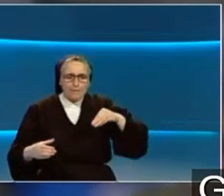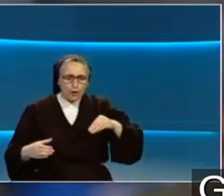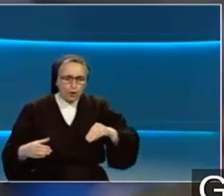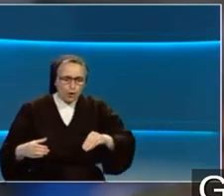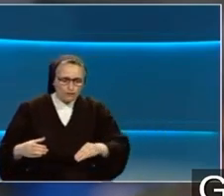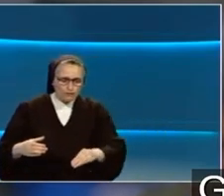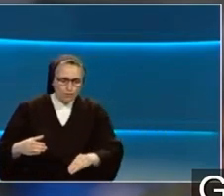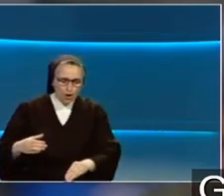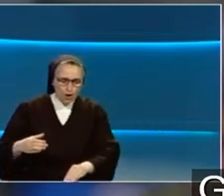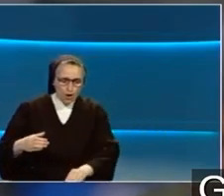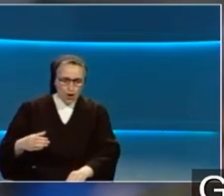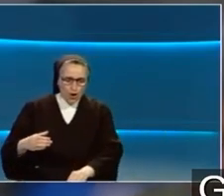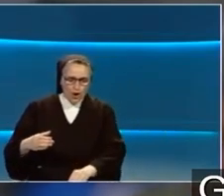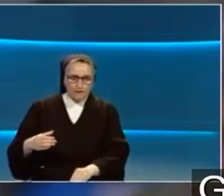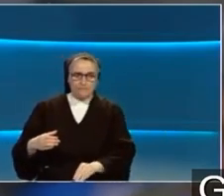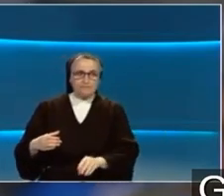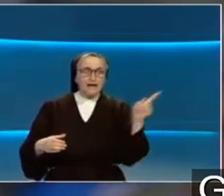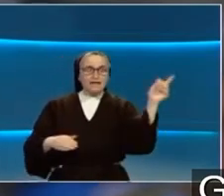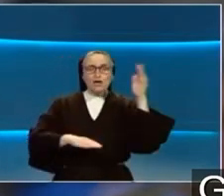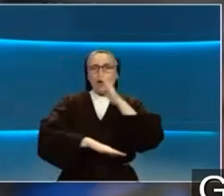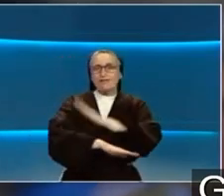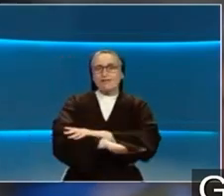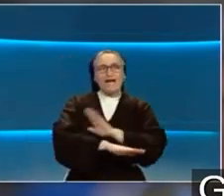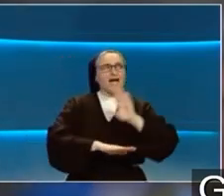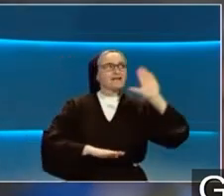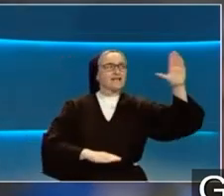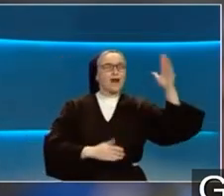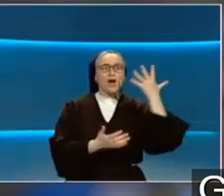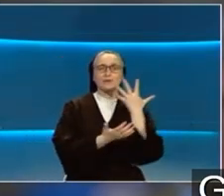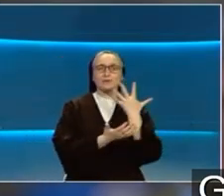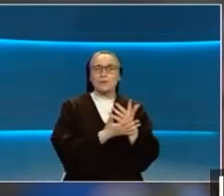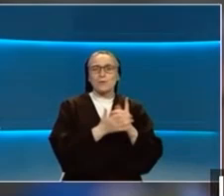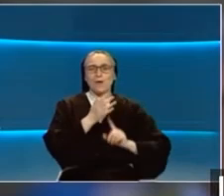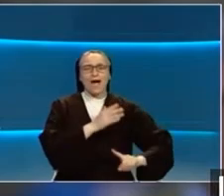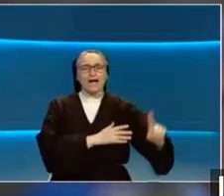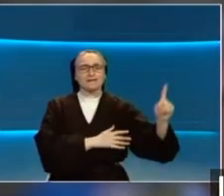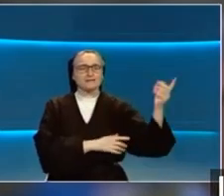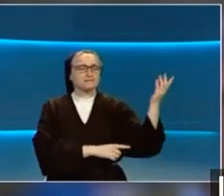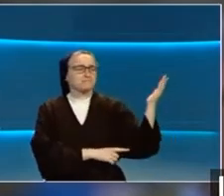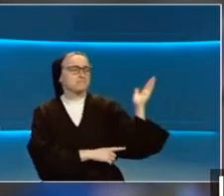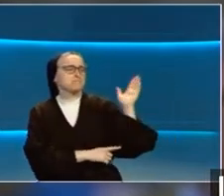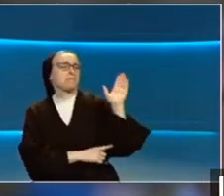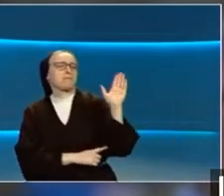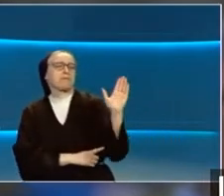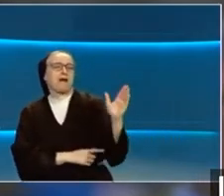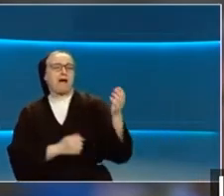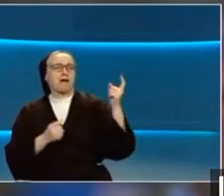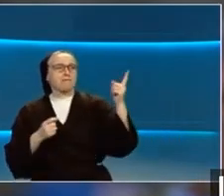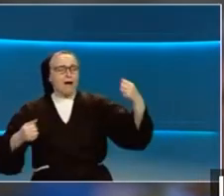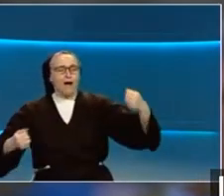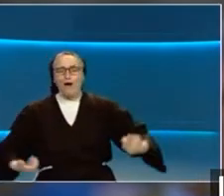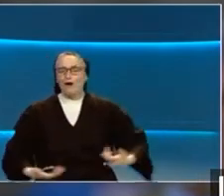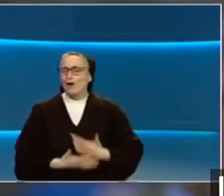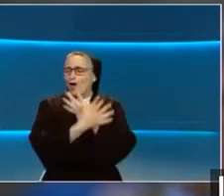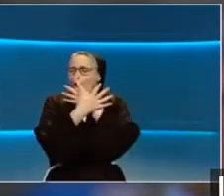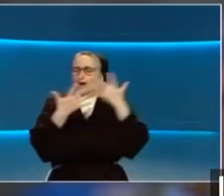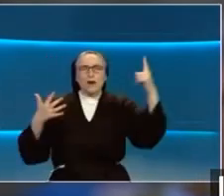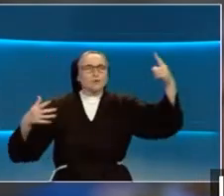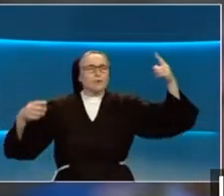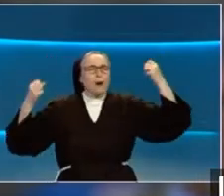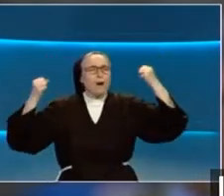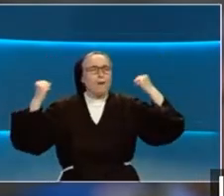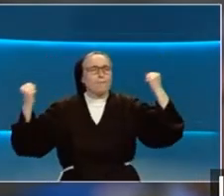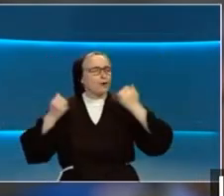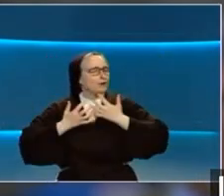lapis. Dextera tua, Domine, magnifice in